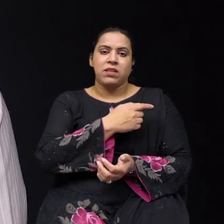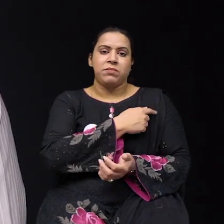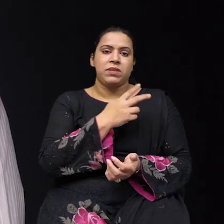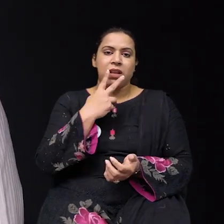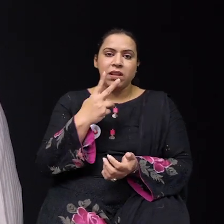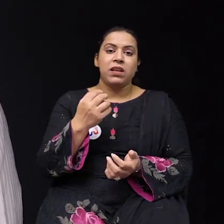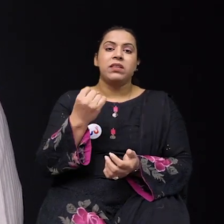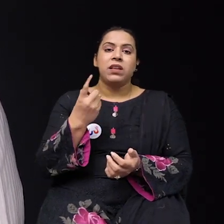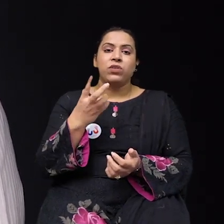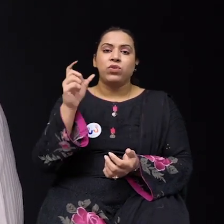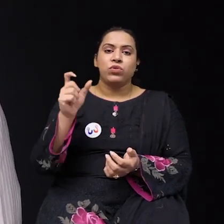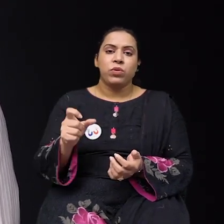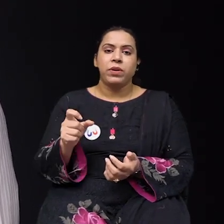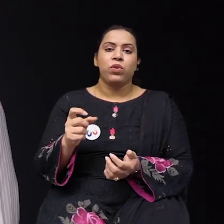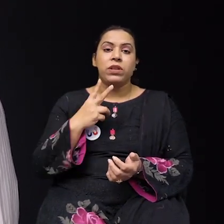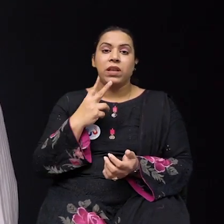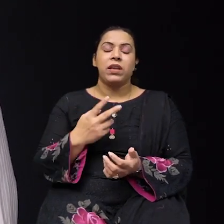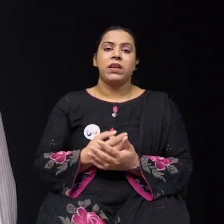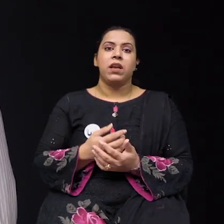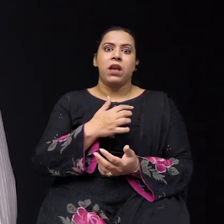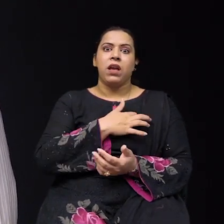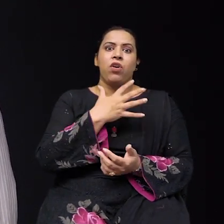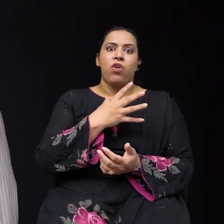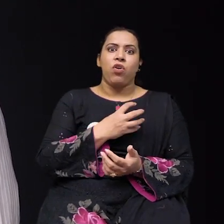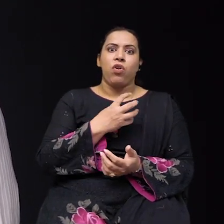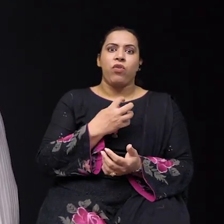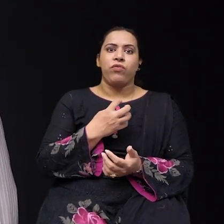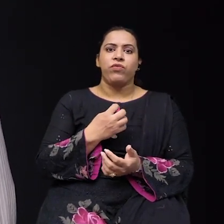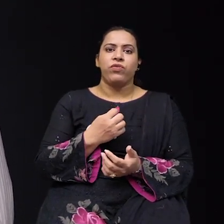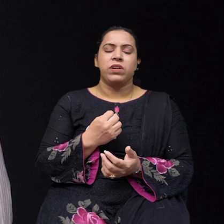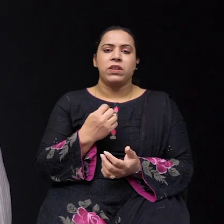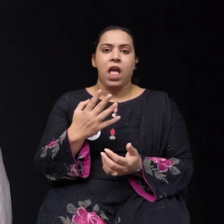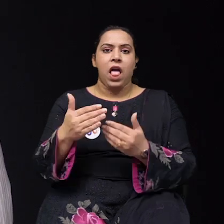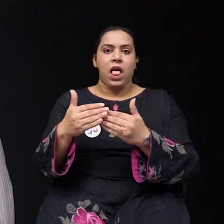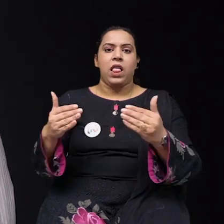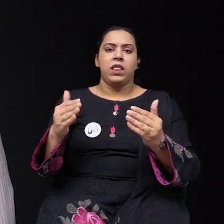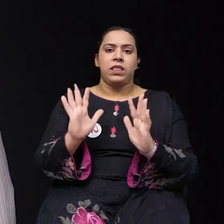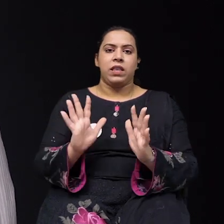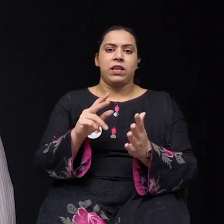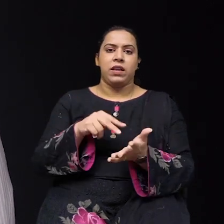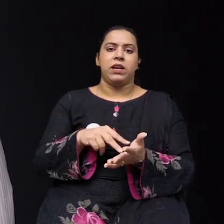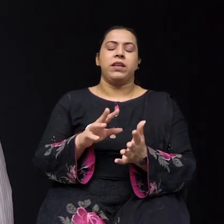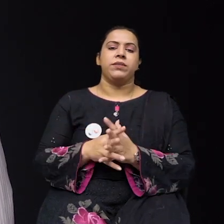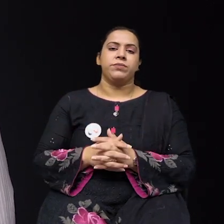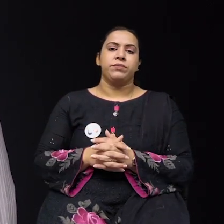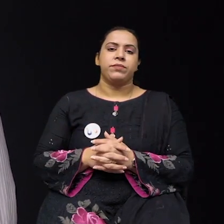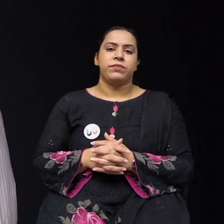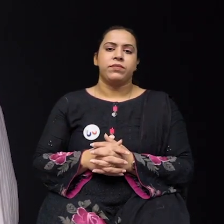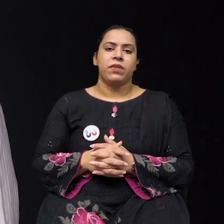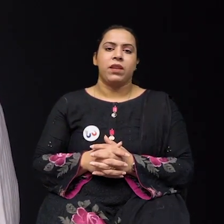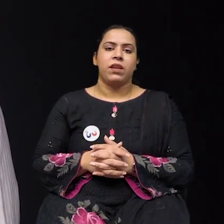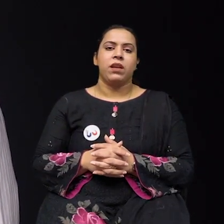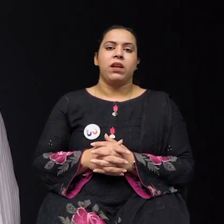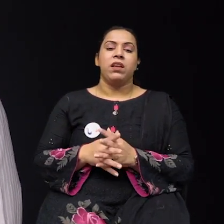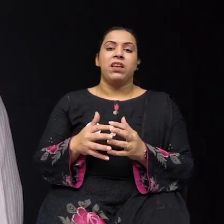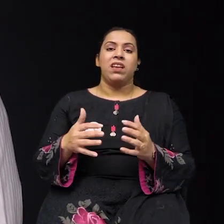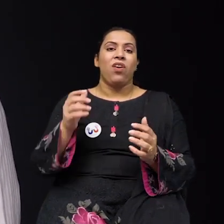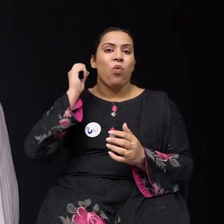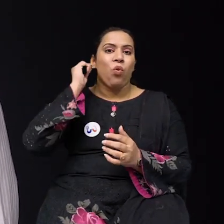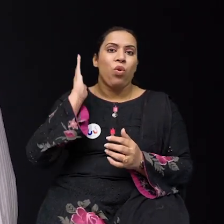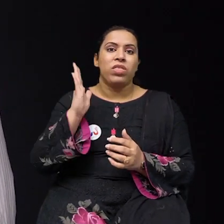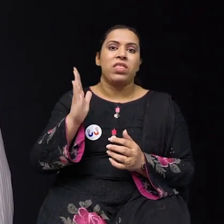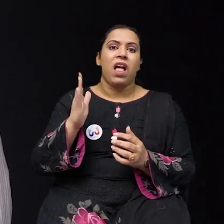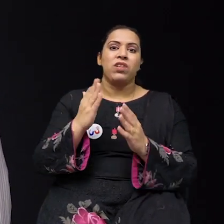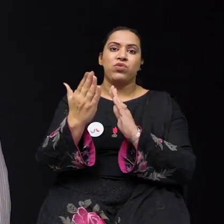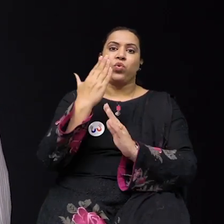میرے اسپتال کے اعداد و شمار کو دیکھیں تو ایک خوفناک حد ہے یہاں پہ یہ لوگ ہم پہنچے کھڑے ہیں. یہ ایک وبا کی صورت